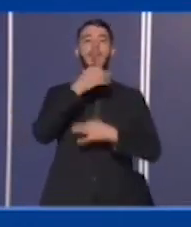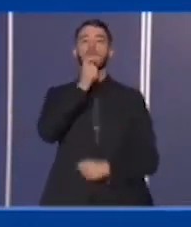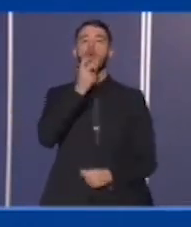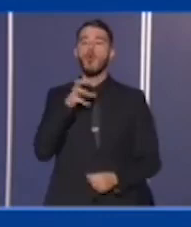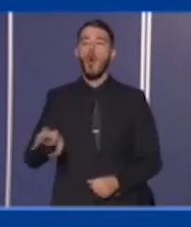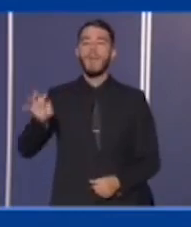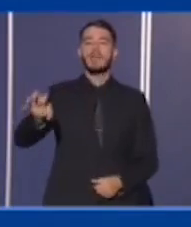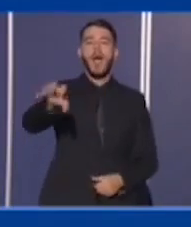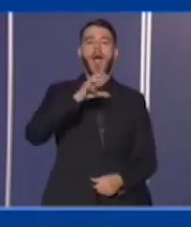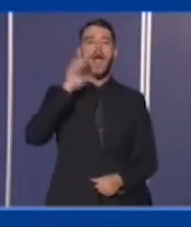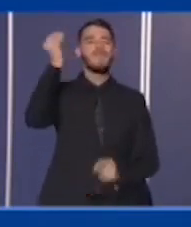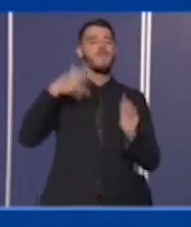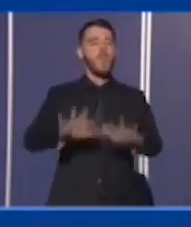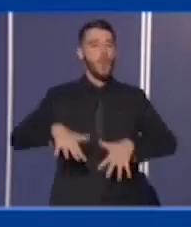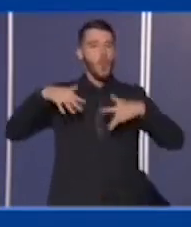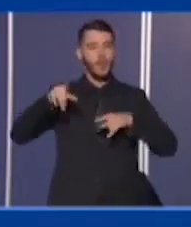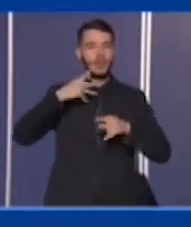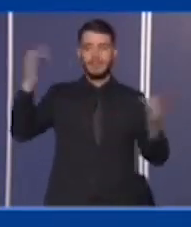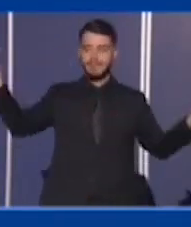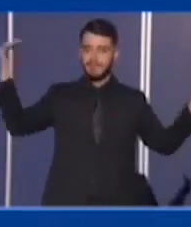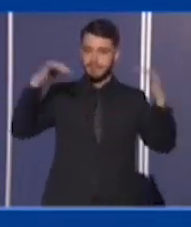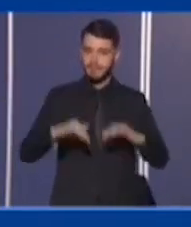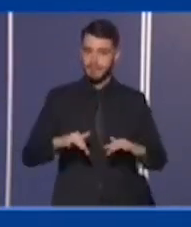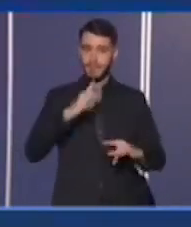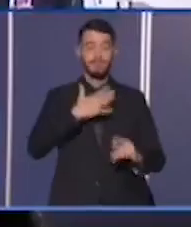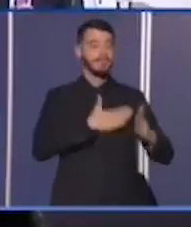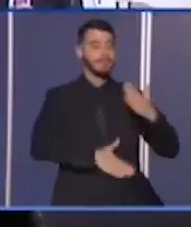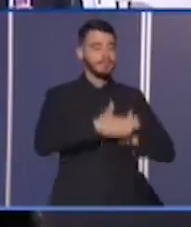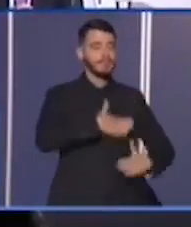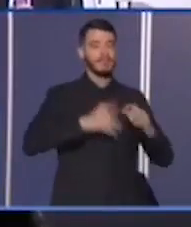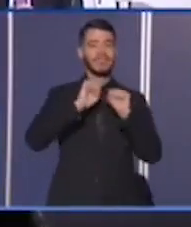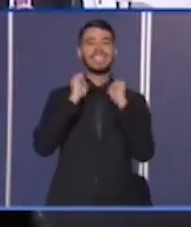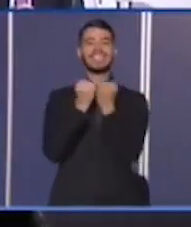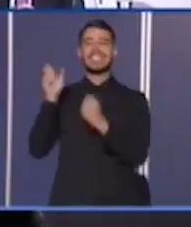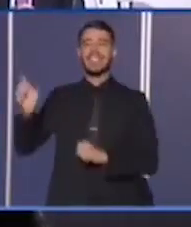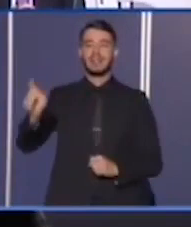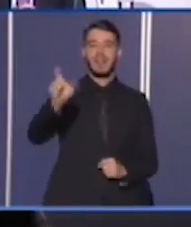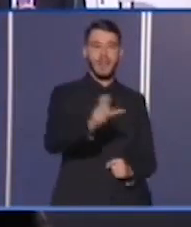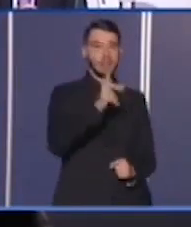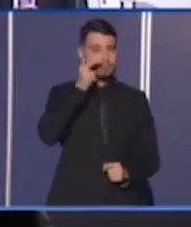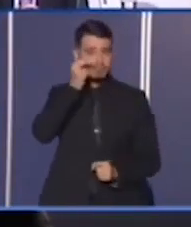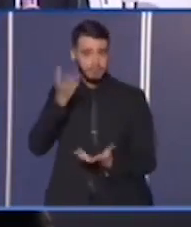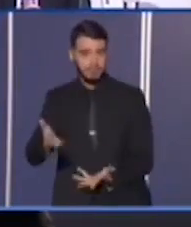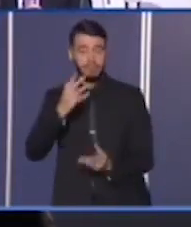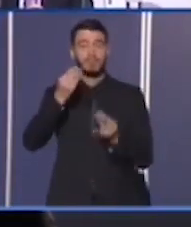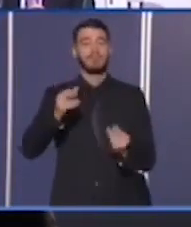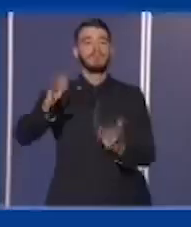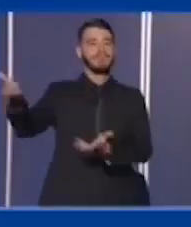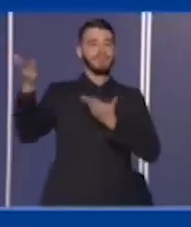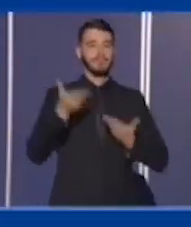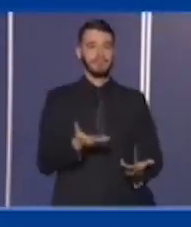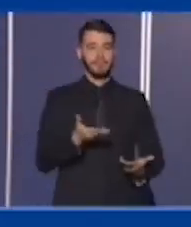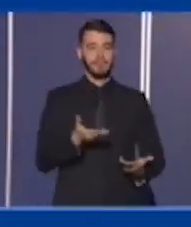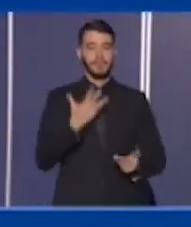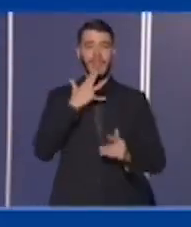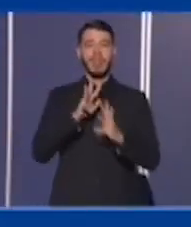Κοινοβουλίου, αγαπητές και αγαπητοί σύνεδροι, θα ήθελα πρώτα απ' όλα να σας καλωσορίσω στο 13ο συνέδριό μας,